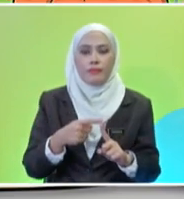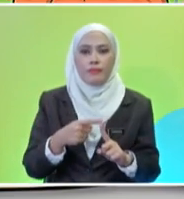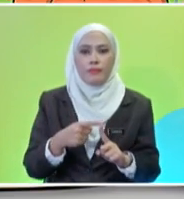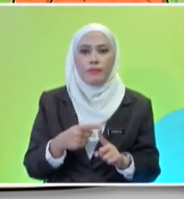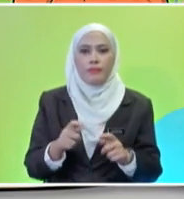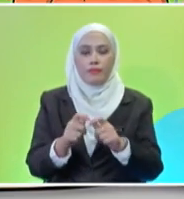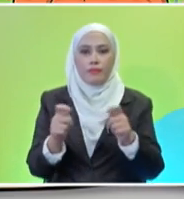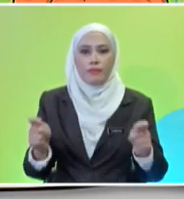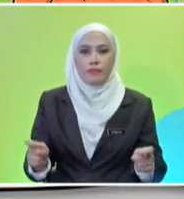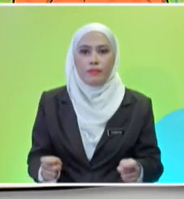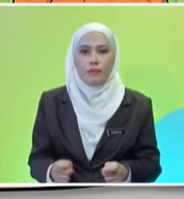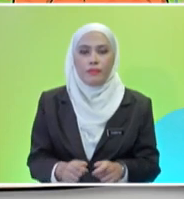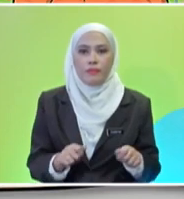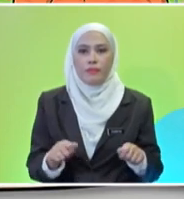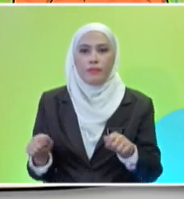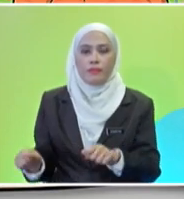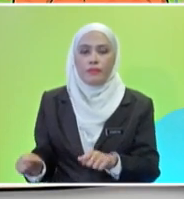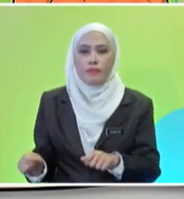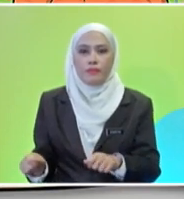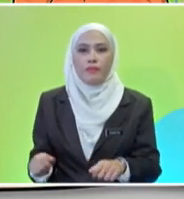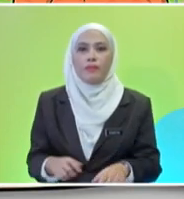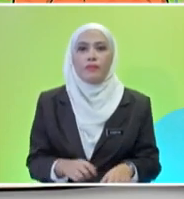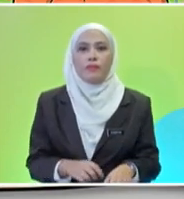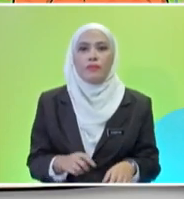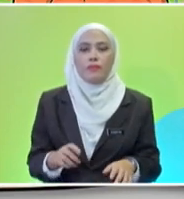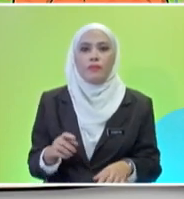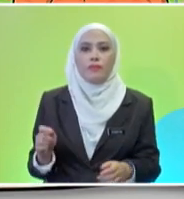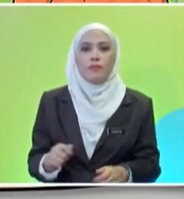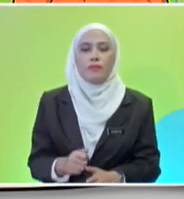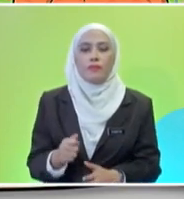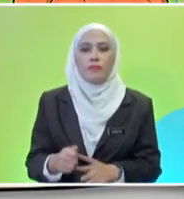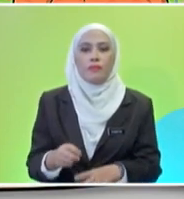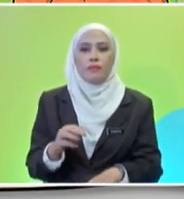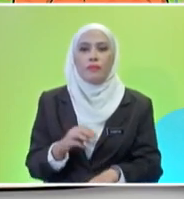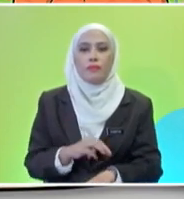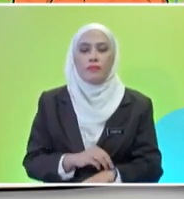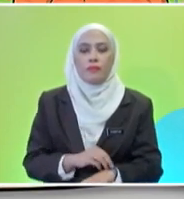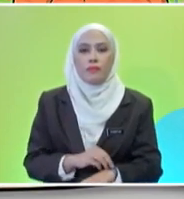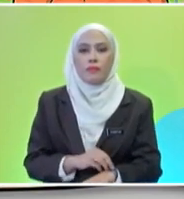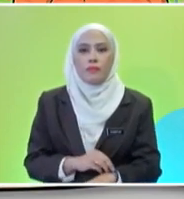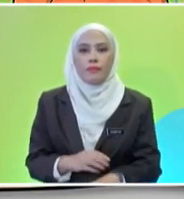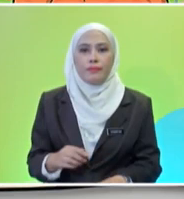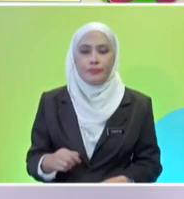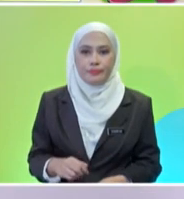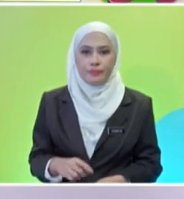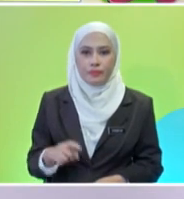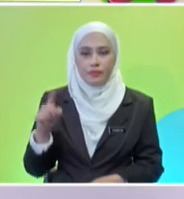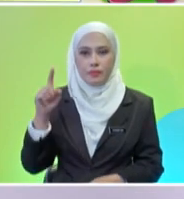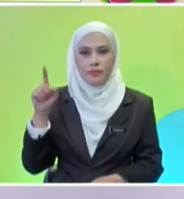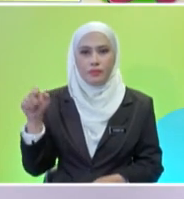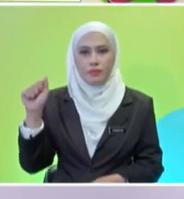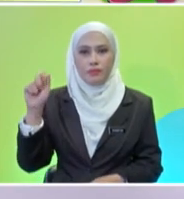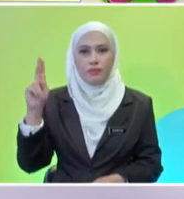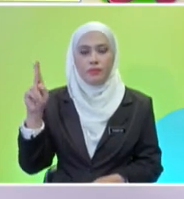tujuh atau waktu contoh Zahra akan ke dusun datuknya tak boleh punya Zahra akan